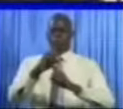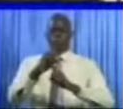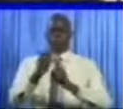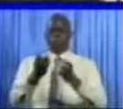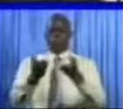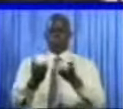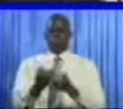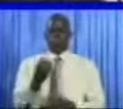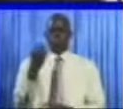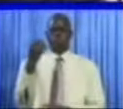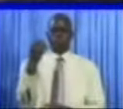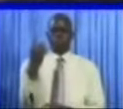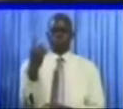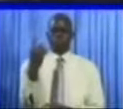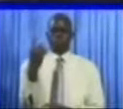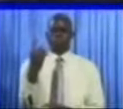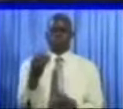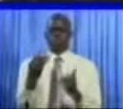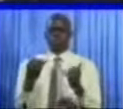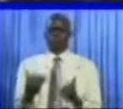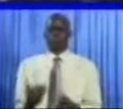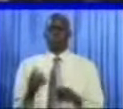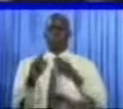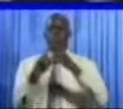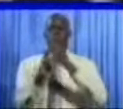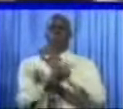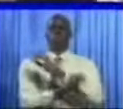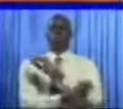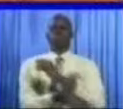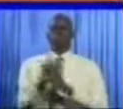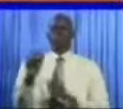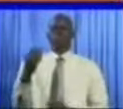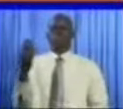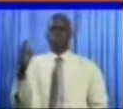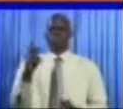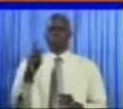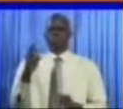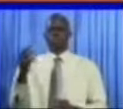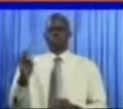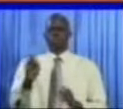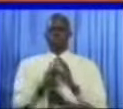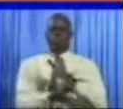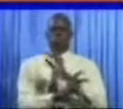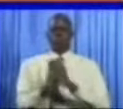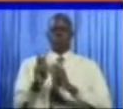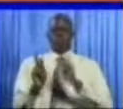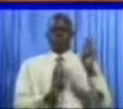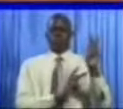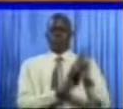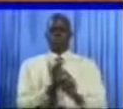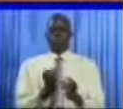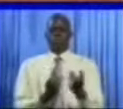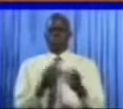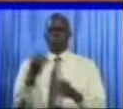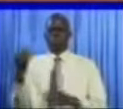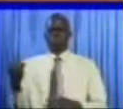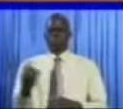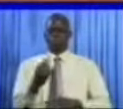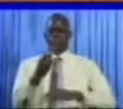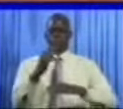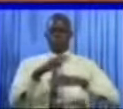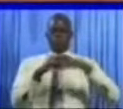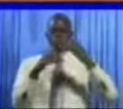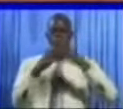veulent comprendre. Ici à Ténado, 25 km de Koudougou, les populations attendent toujours le bitumage de la